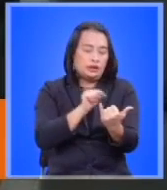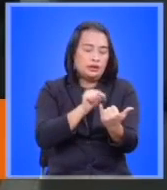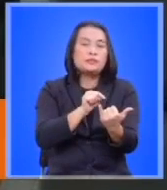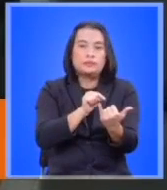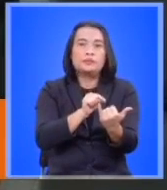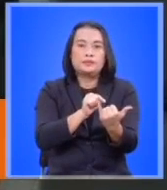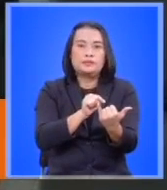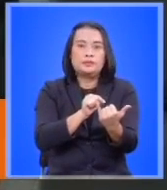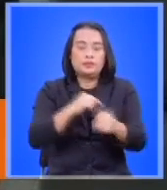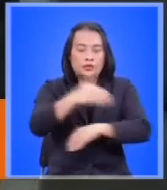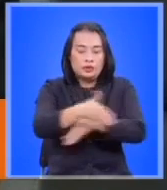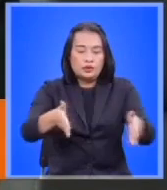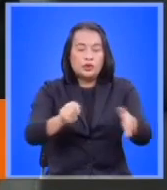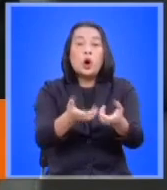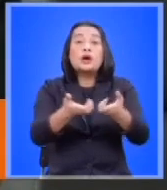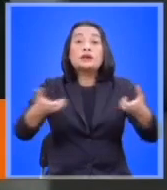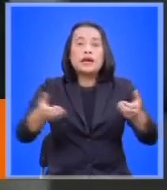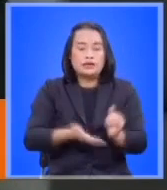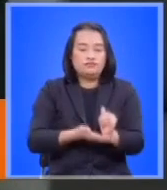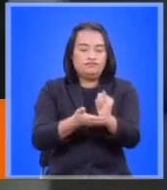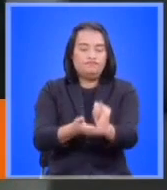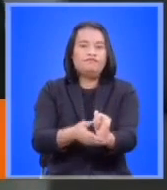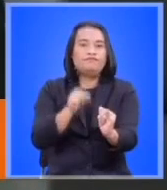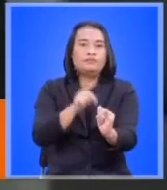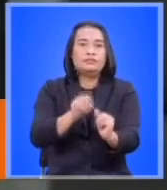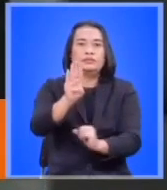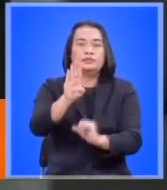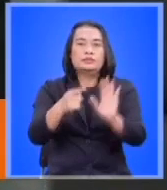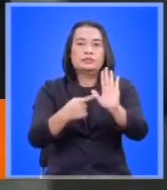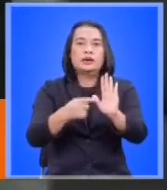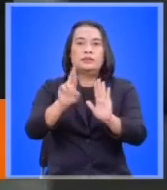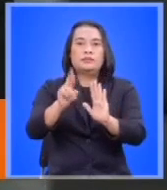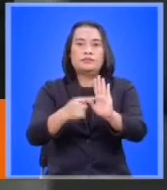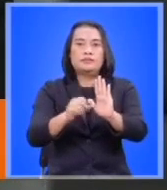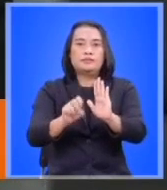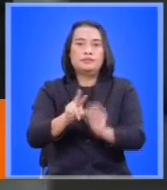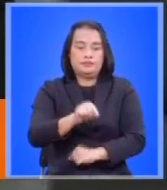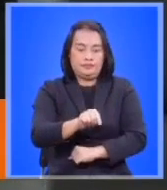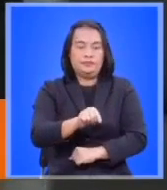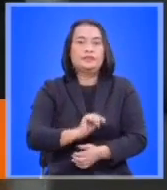าที่ห้องแยกโรคที่สถาบันบำรุงนะครับว่า